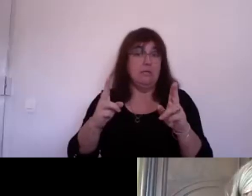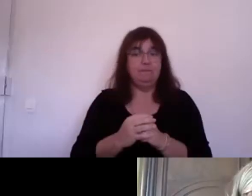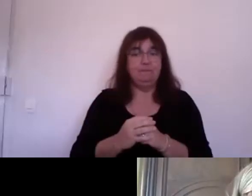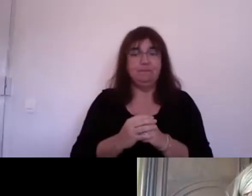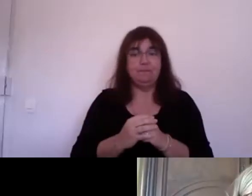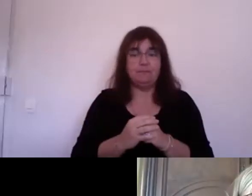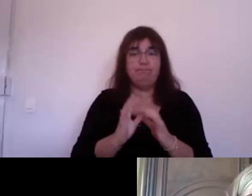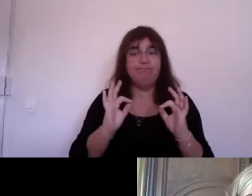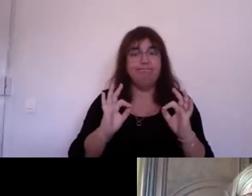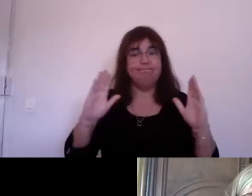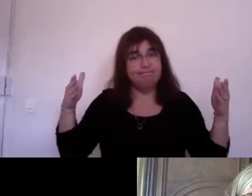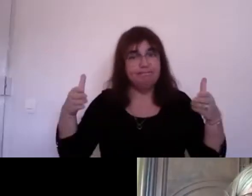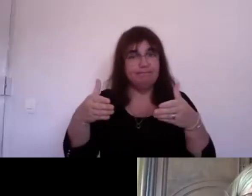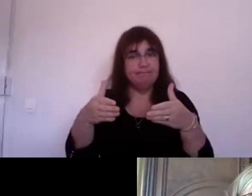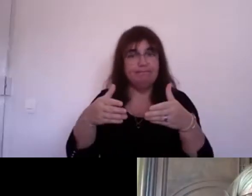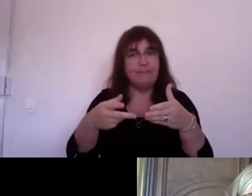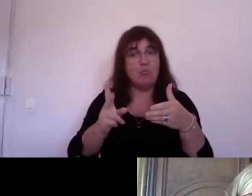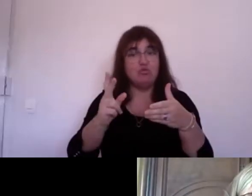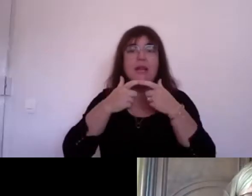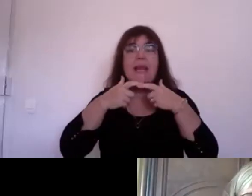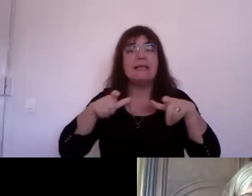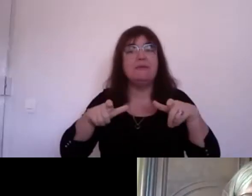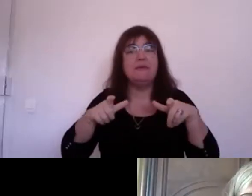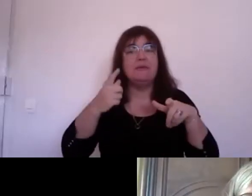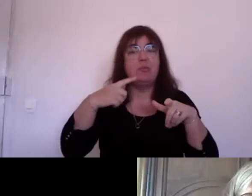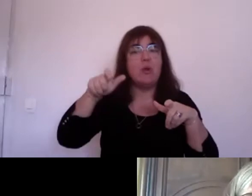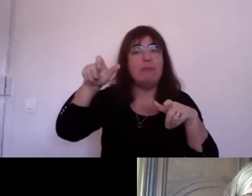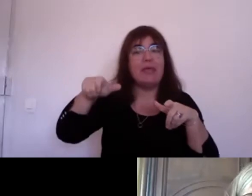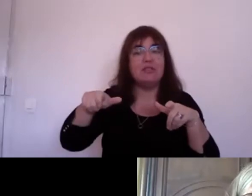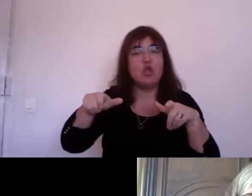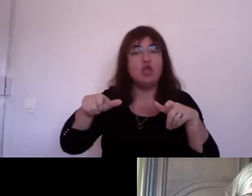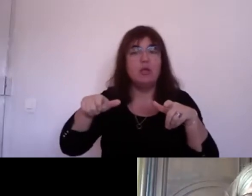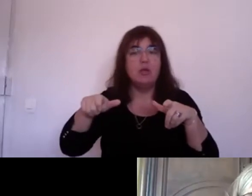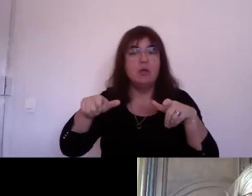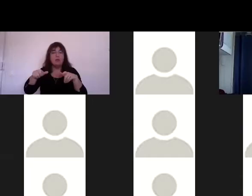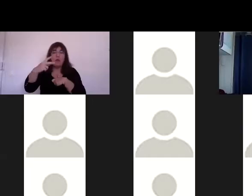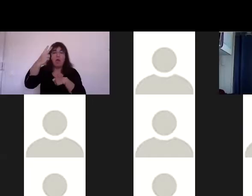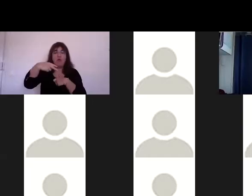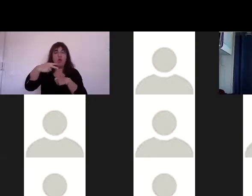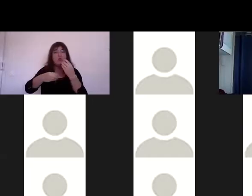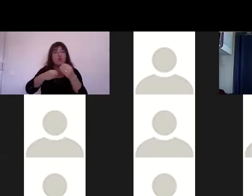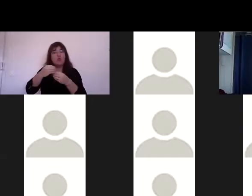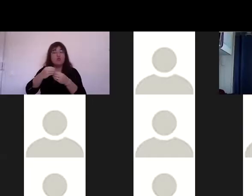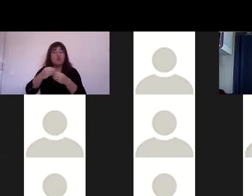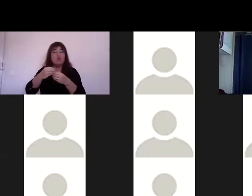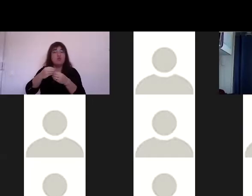plus spécifiquement à la question d'accessibilité pour les personnes présentant une déficience visuelle ou auditive. Et pour